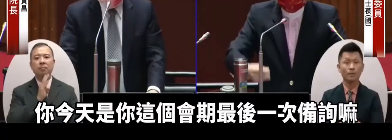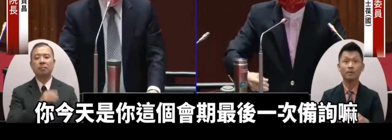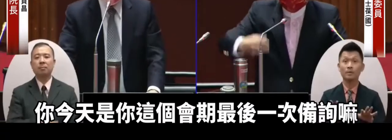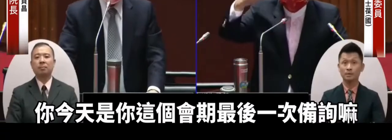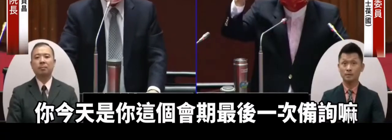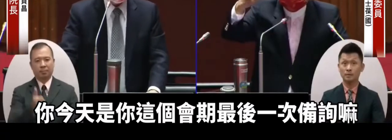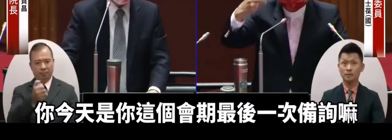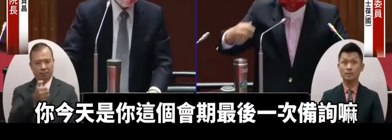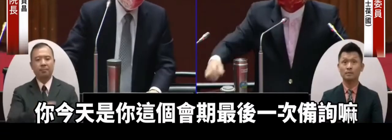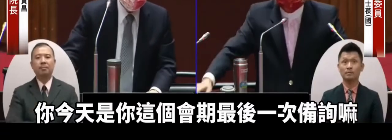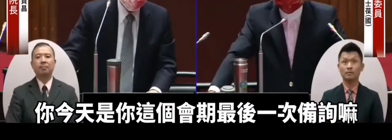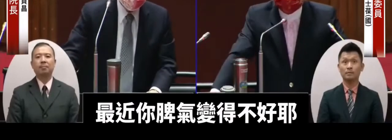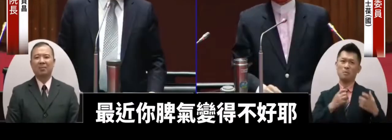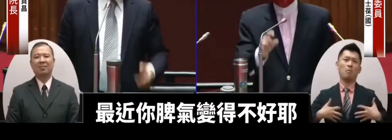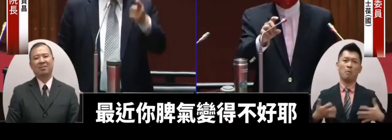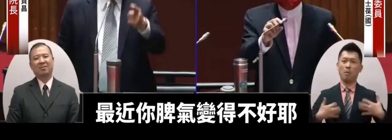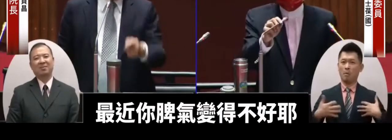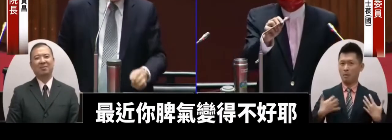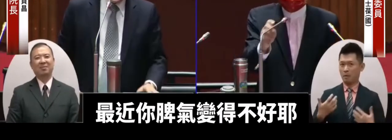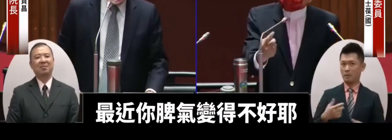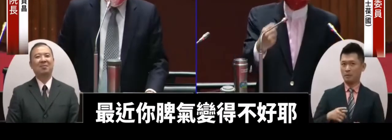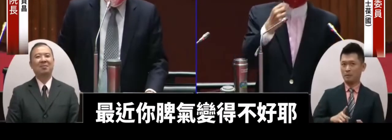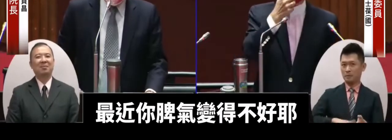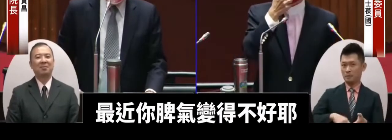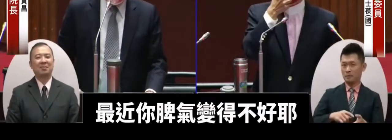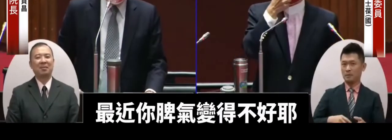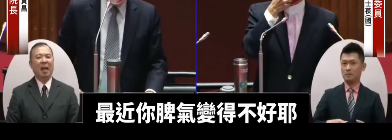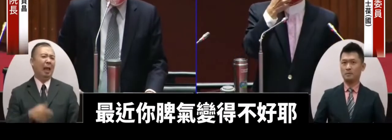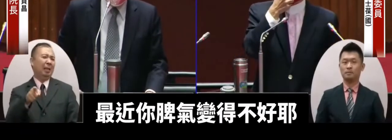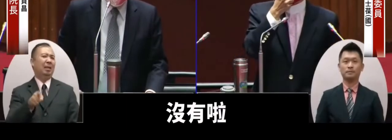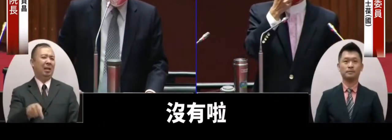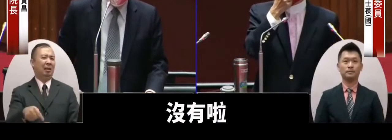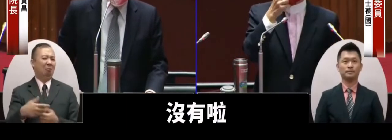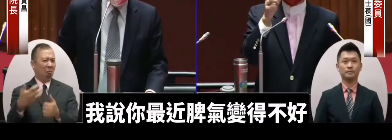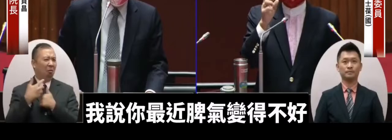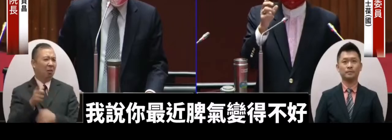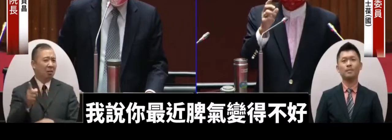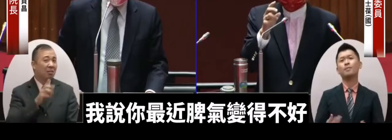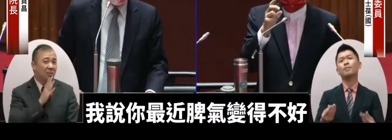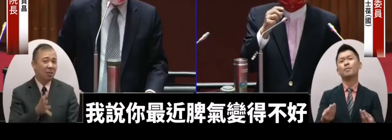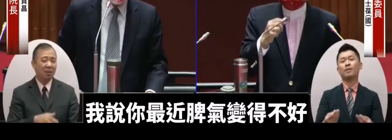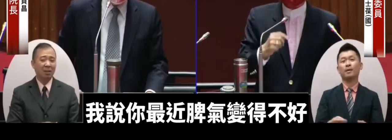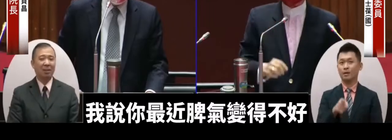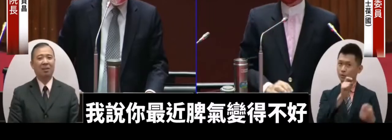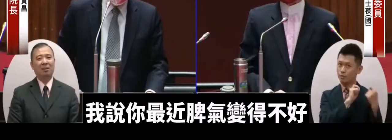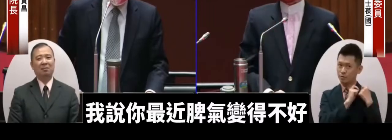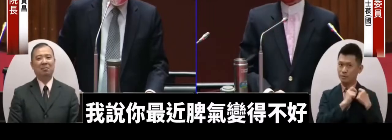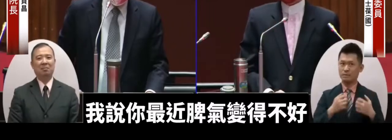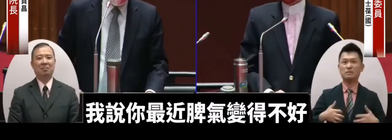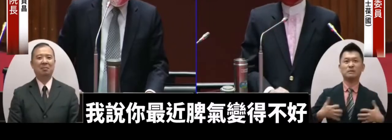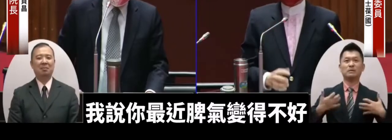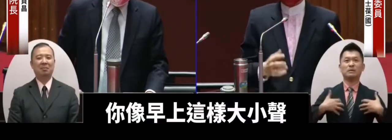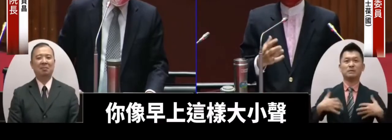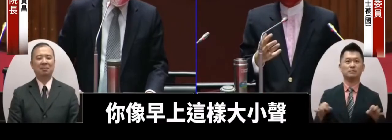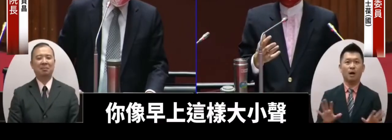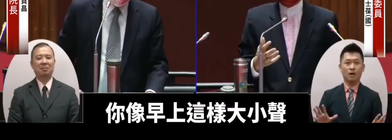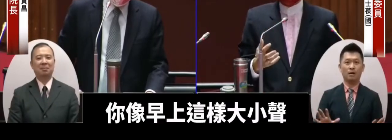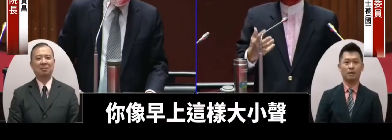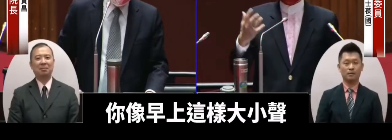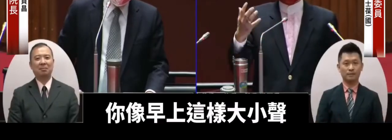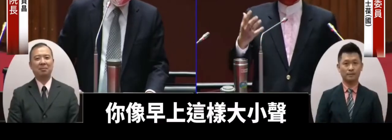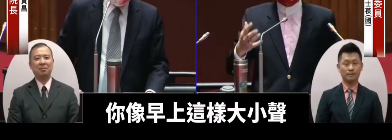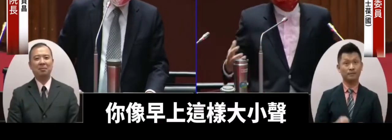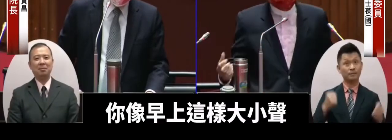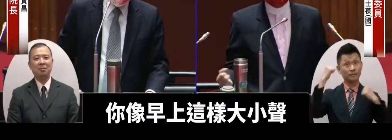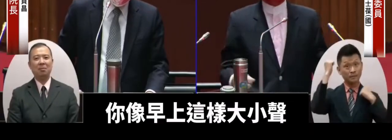今天是郑慧琪最后一次被训，最近你脾气变得不好。 你又要问那个问题了？ 没有了，我说你最近脾气变得不好，啊，你像